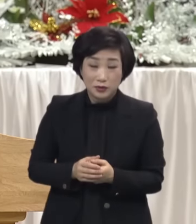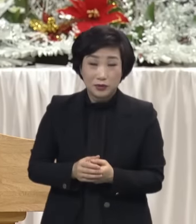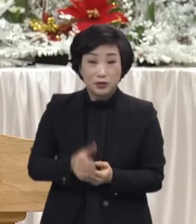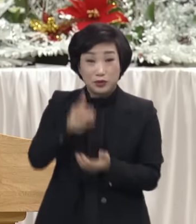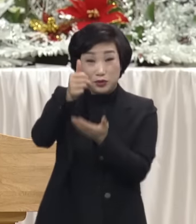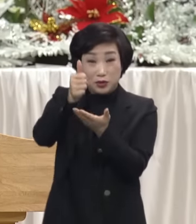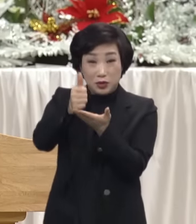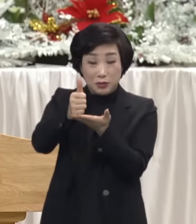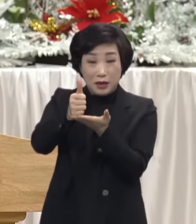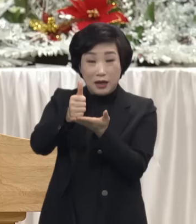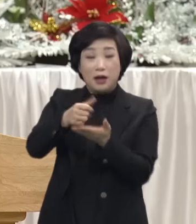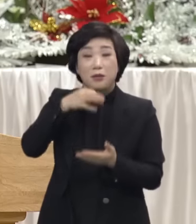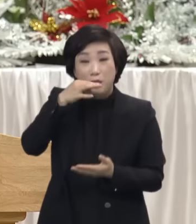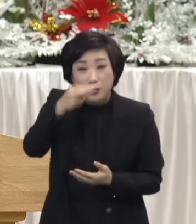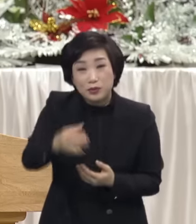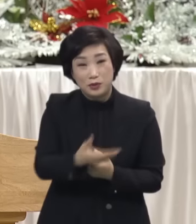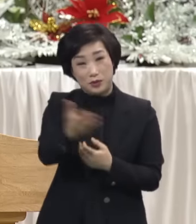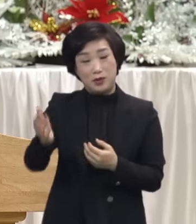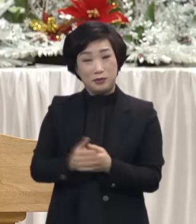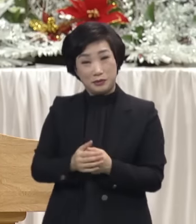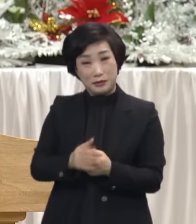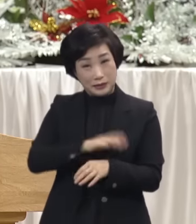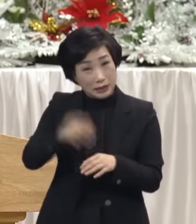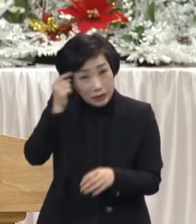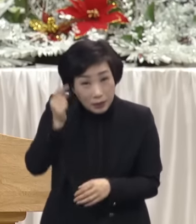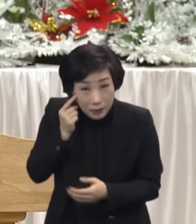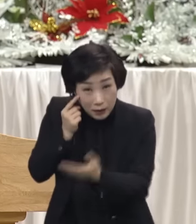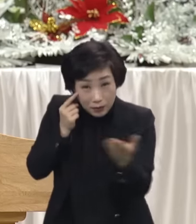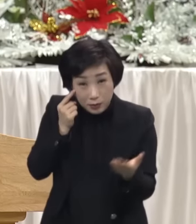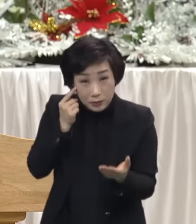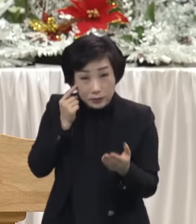주님의 목소리 잘 들어야 된다.